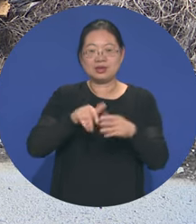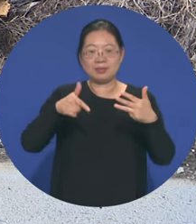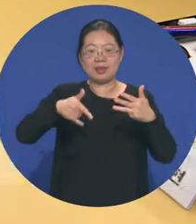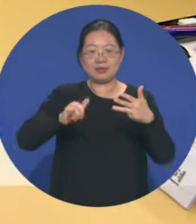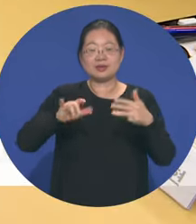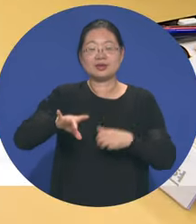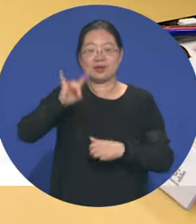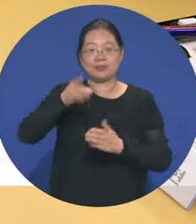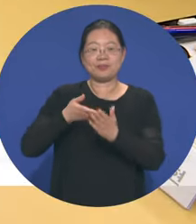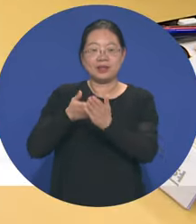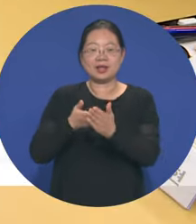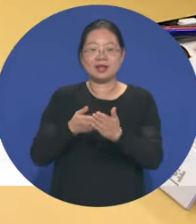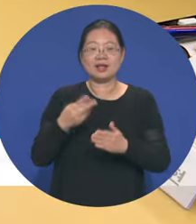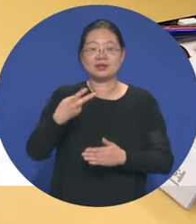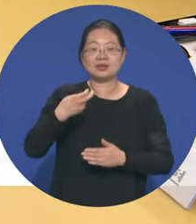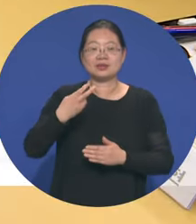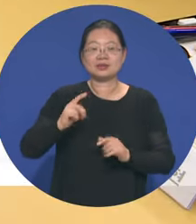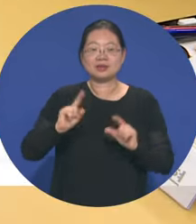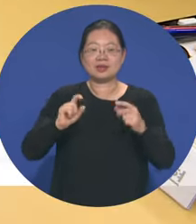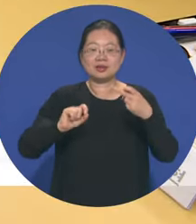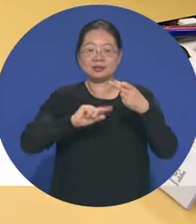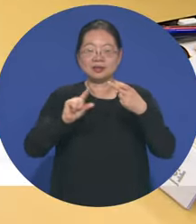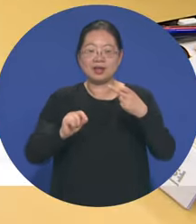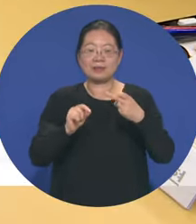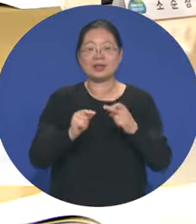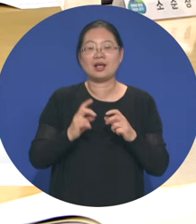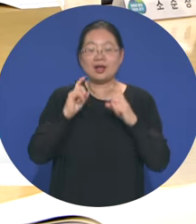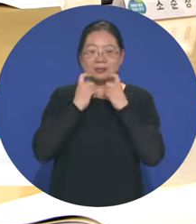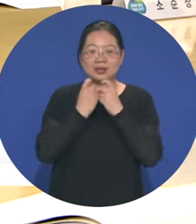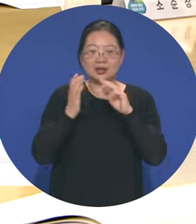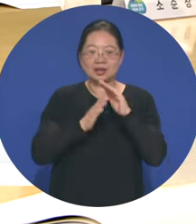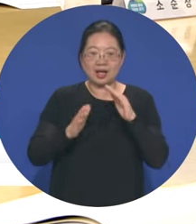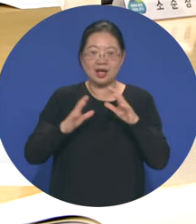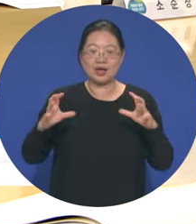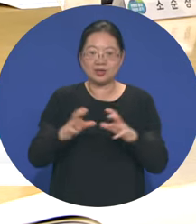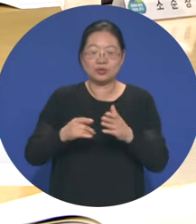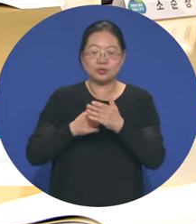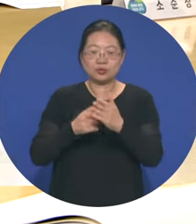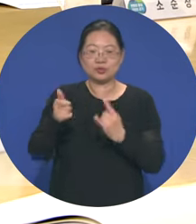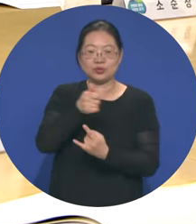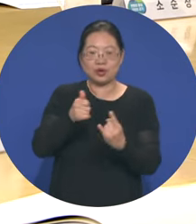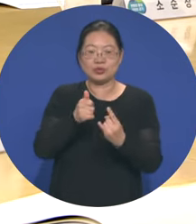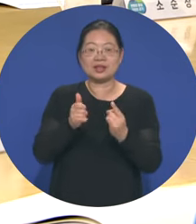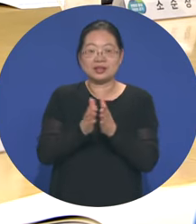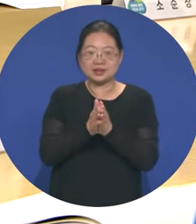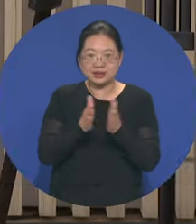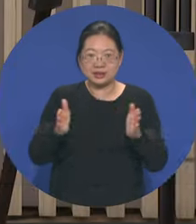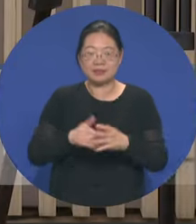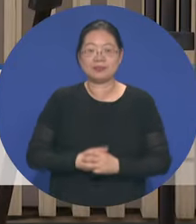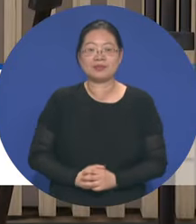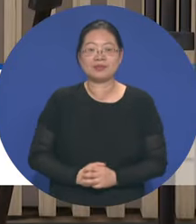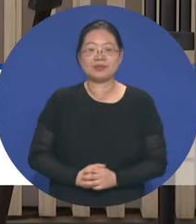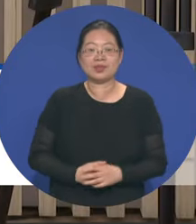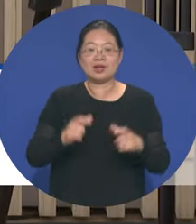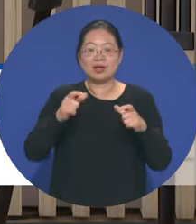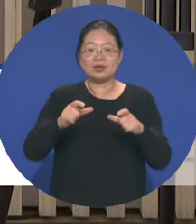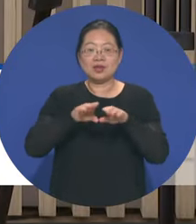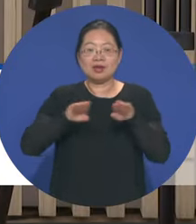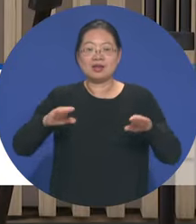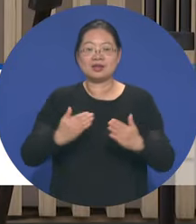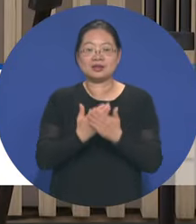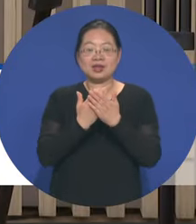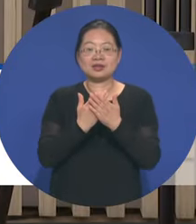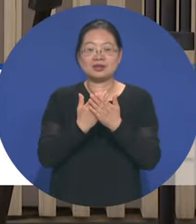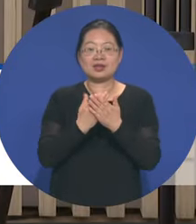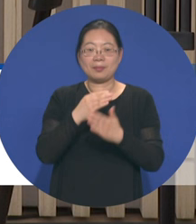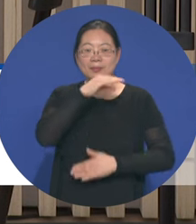처음입니다. 지난 2022년 12월 민관합동추진위원회를 출범시키며 첫 발을 뗐습니다. 지역균형 발전에 제대로